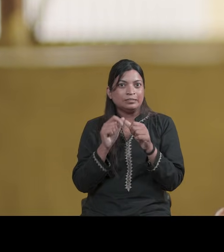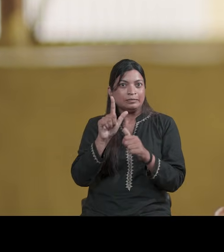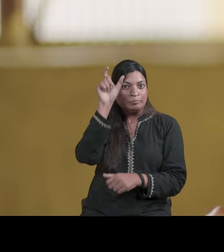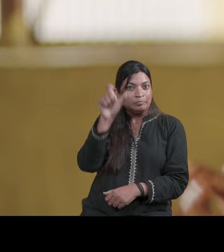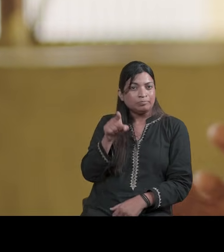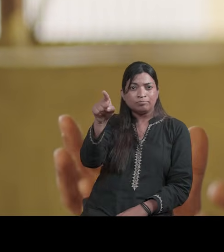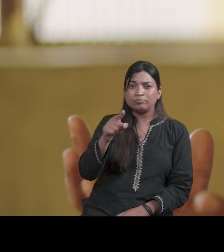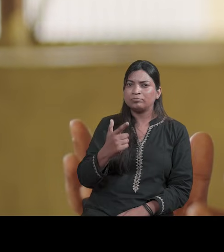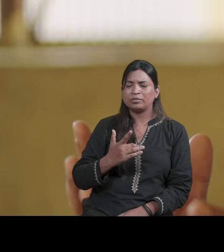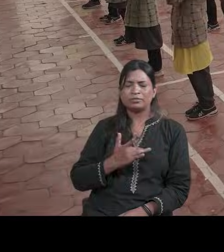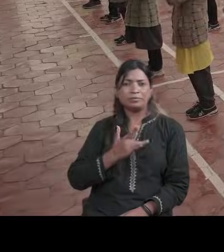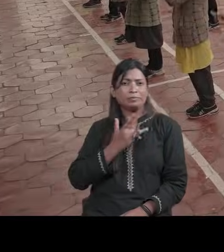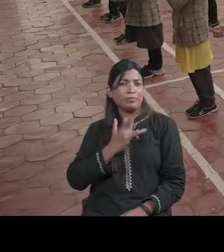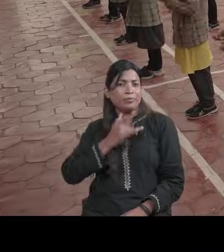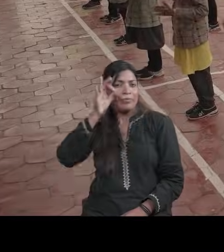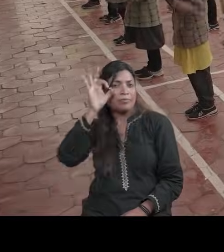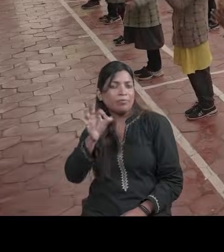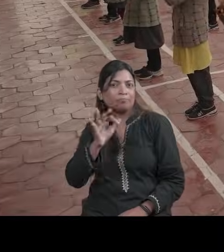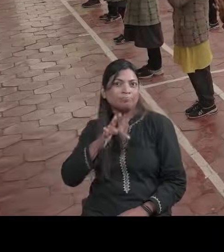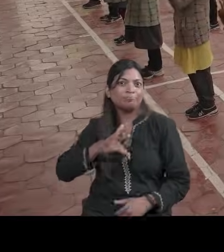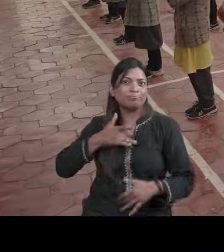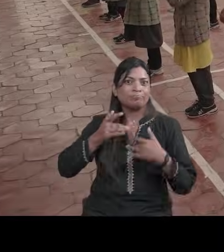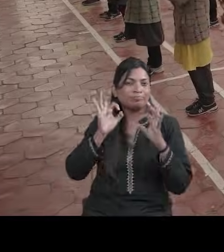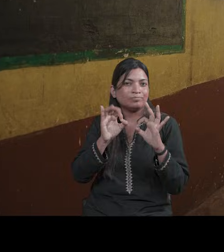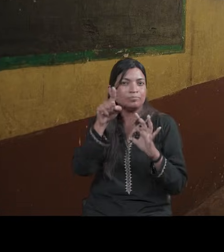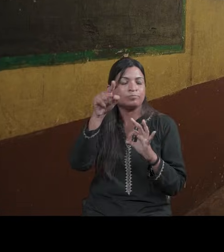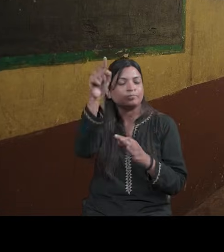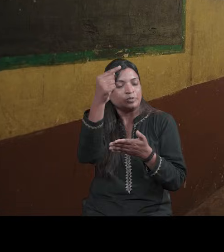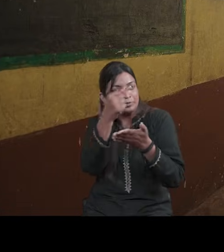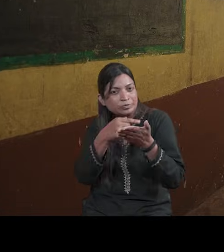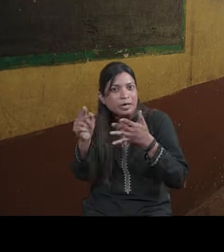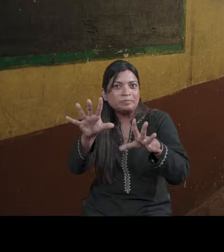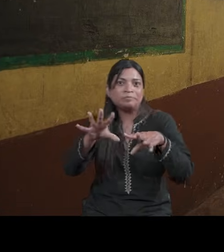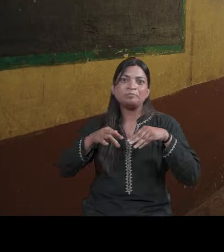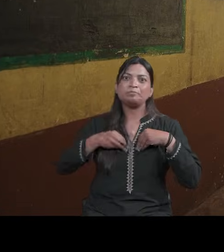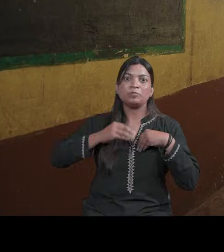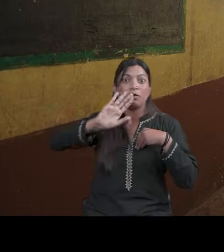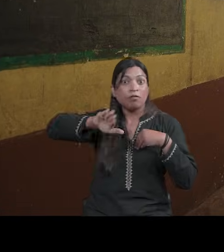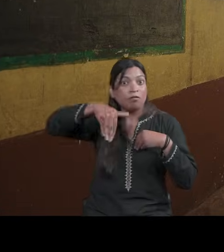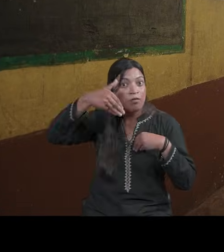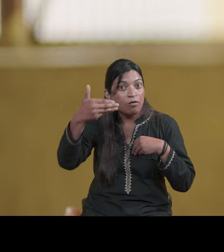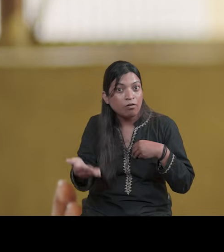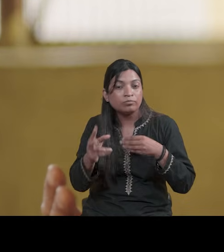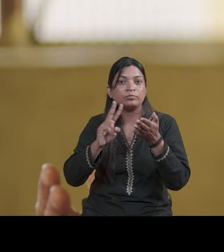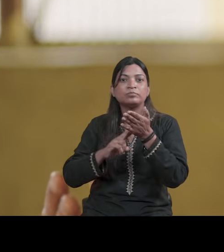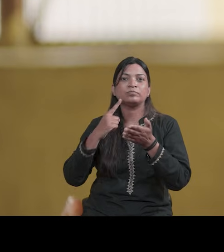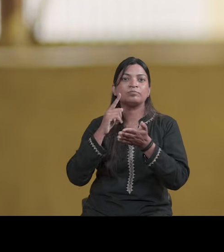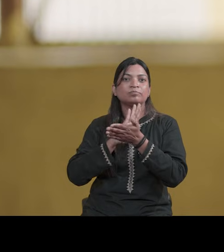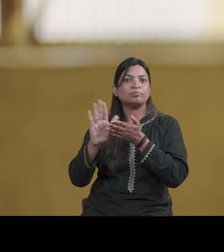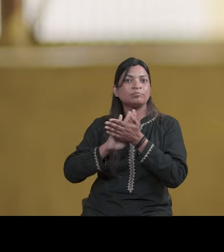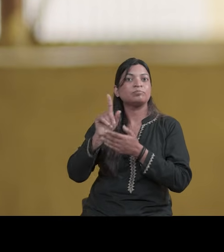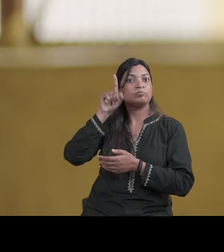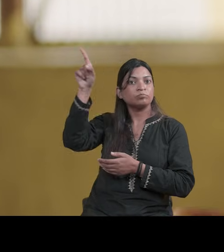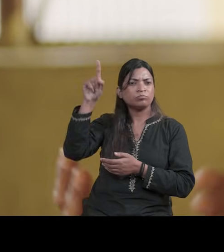व्यक्ति थे, काव्यात्मक व्यक्ति थे, उन्होंने उसको मान्यता दे दी और आज वो मान्यता दी। उसके बाद राष्ट्रीय श्रवण बाधित संस्थान ने उस